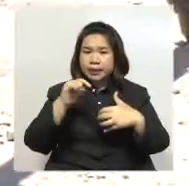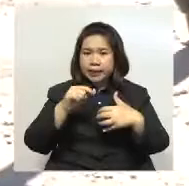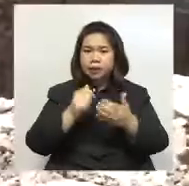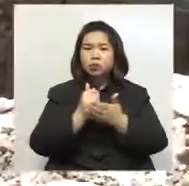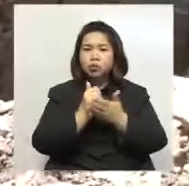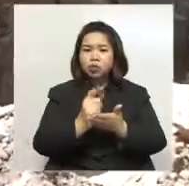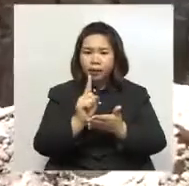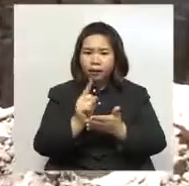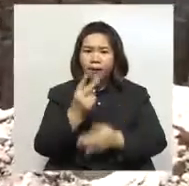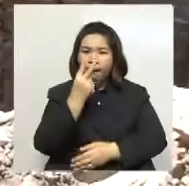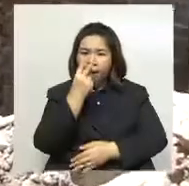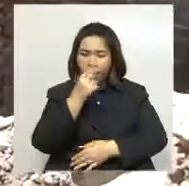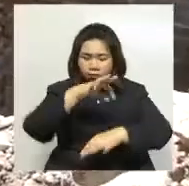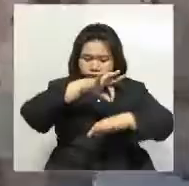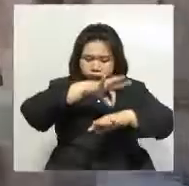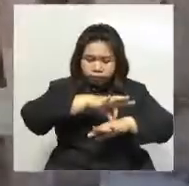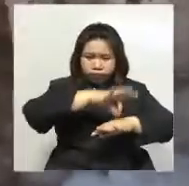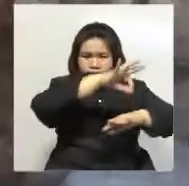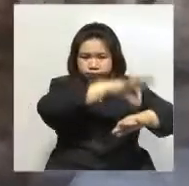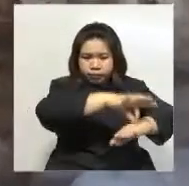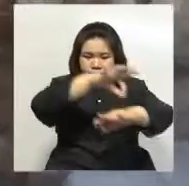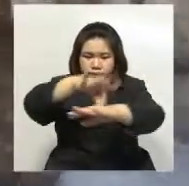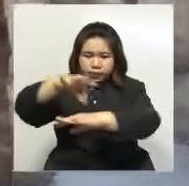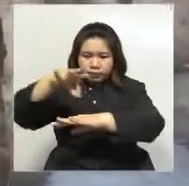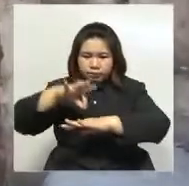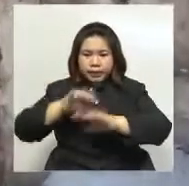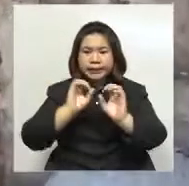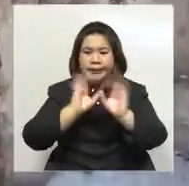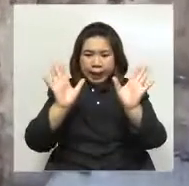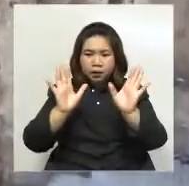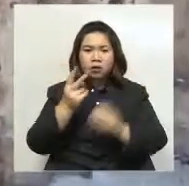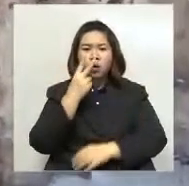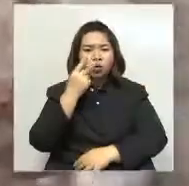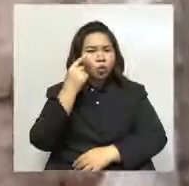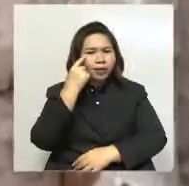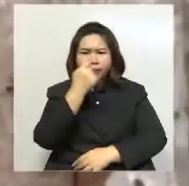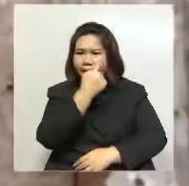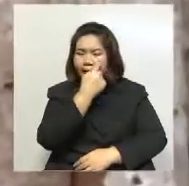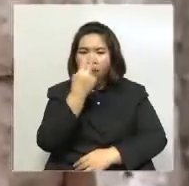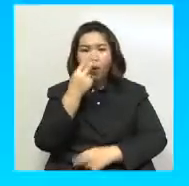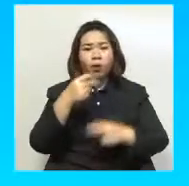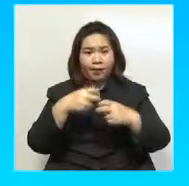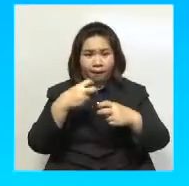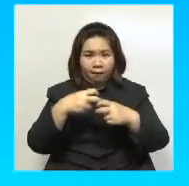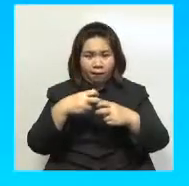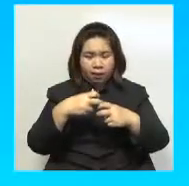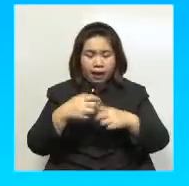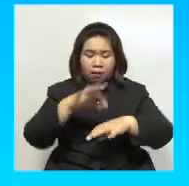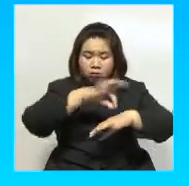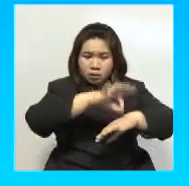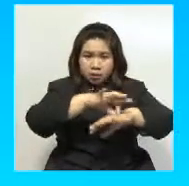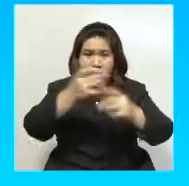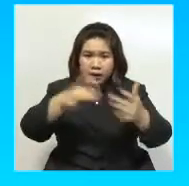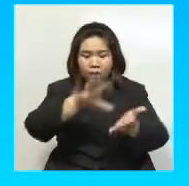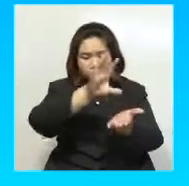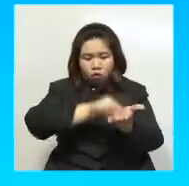ช่วยทำให้มองเห็นพิกัดของโครงสร้างได้ชัดเจนมากกว่าการมองด้วยตาเปล่าและสามารถนำข้อมูลไปวิเคราะห์ได้อย่